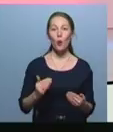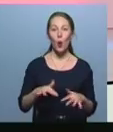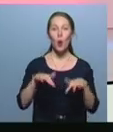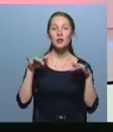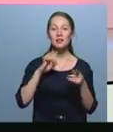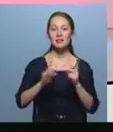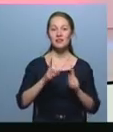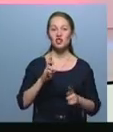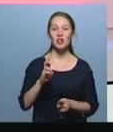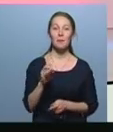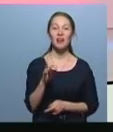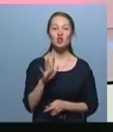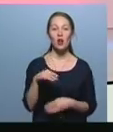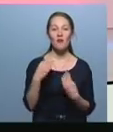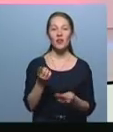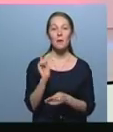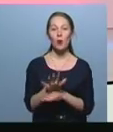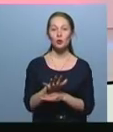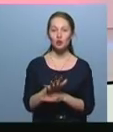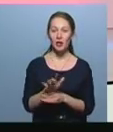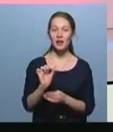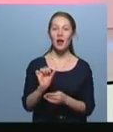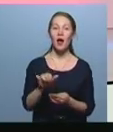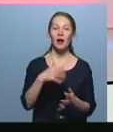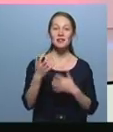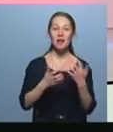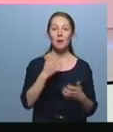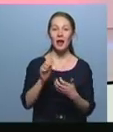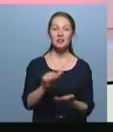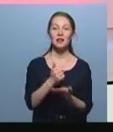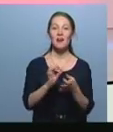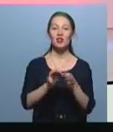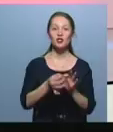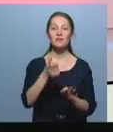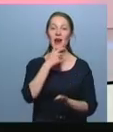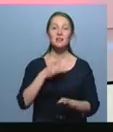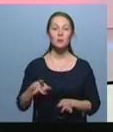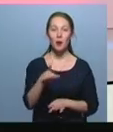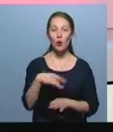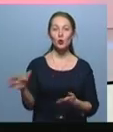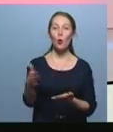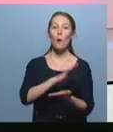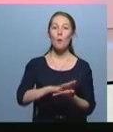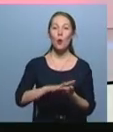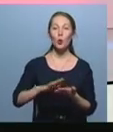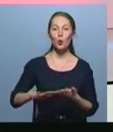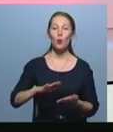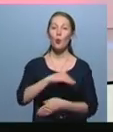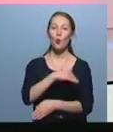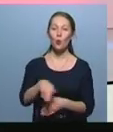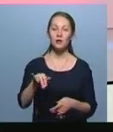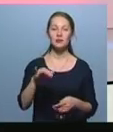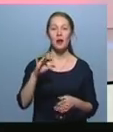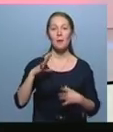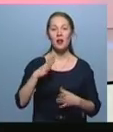совещании Александр Бричалов дал поручение главе Ижевска разобраться с ситуацией в Ленинском районе столицы. На уборку улиц и борьбу с мусором территории было выделено